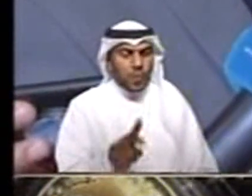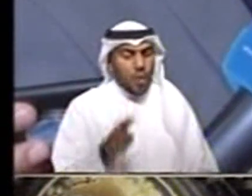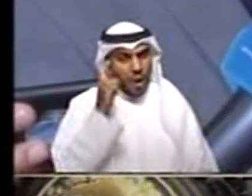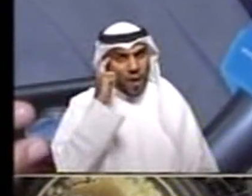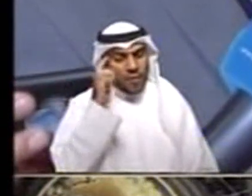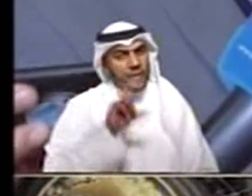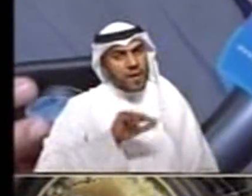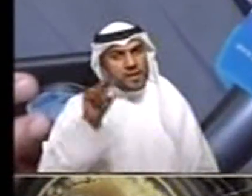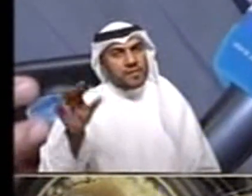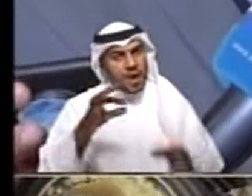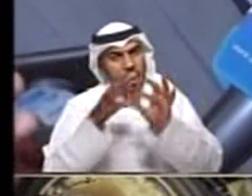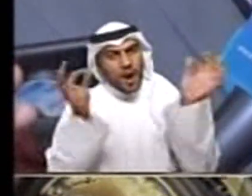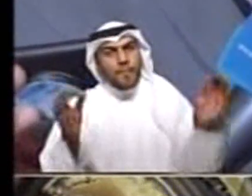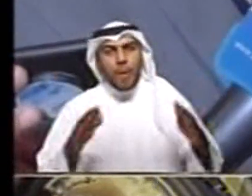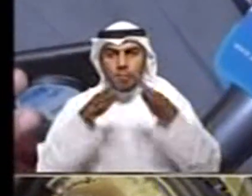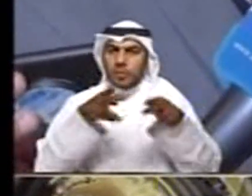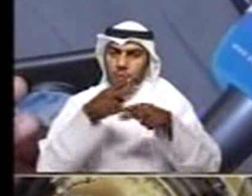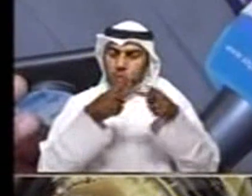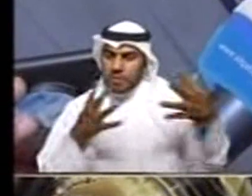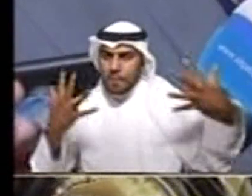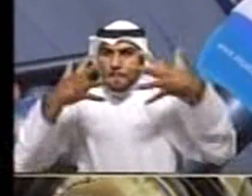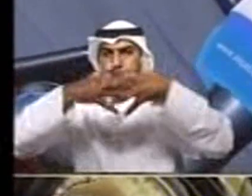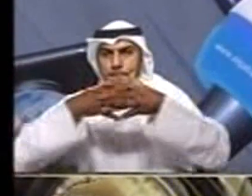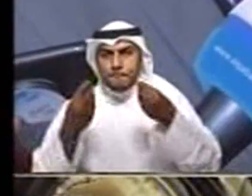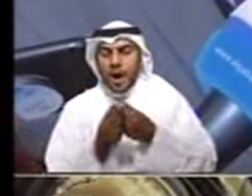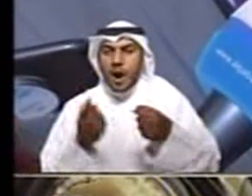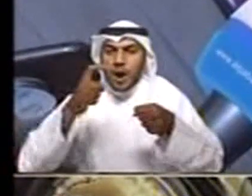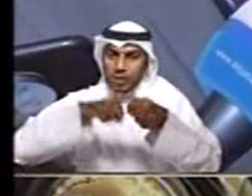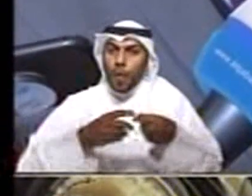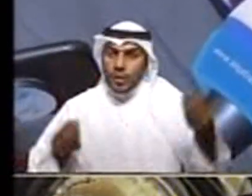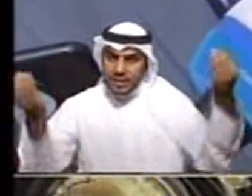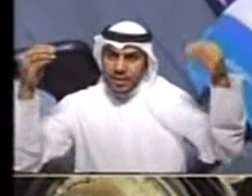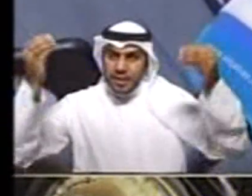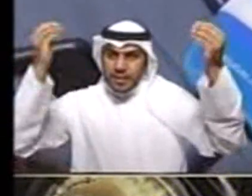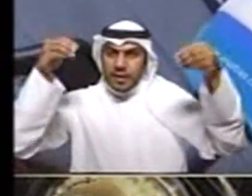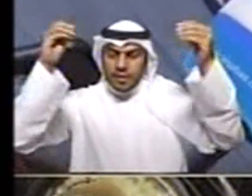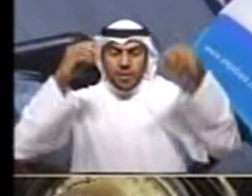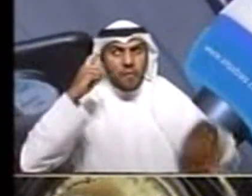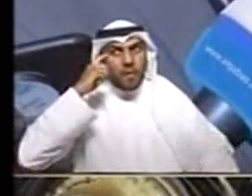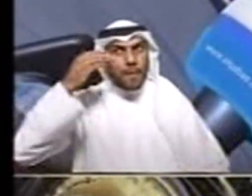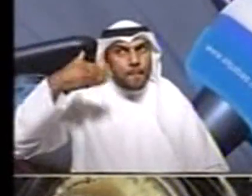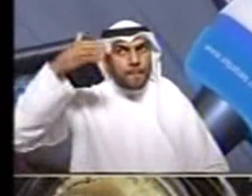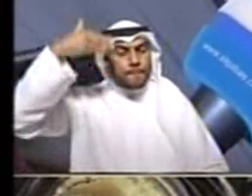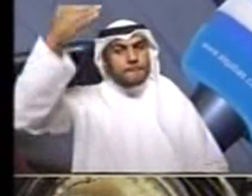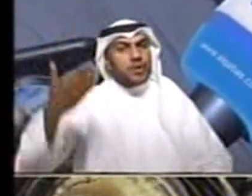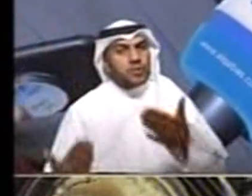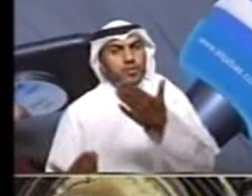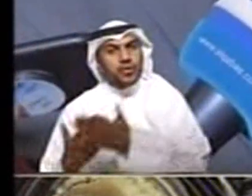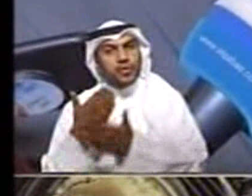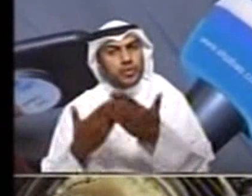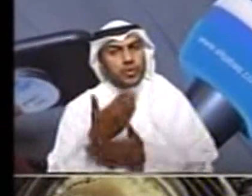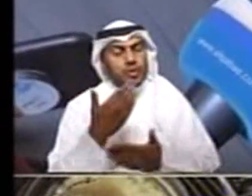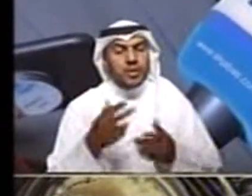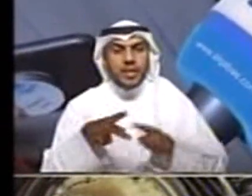اللي هو التكامل والمشاركة والتعاون أكثر، وإن احنا إزاي نشوف أعمال جديدة مشتركة